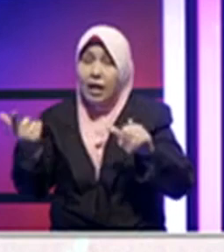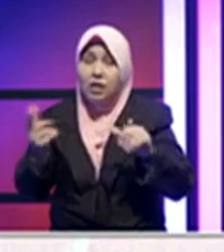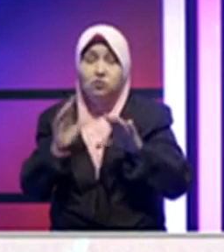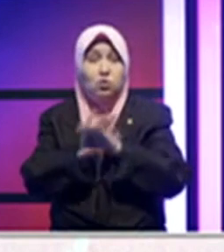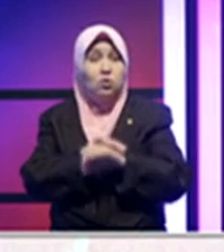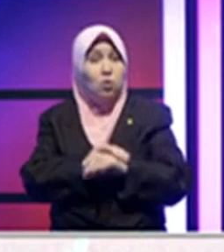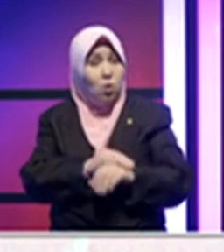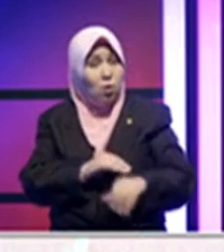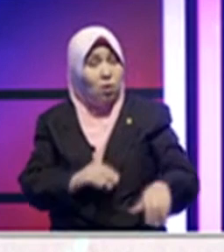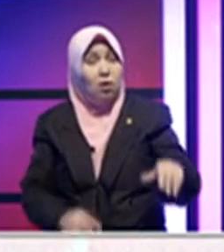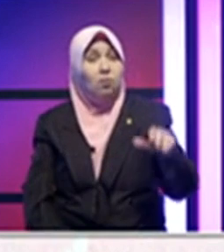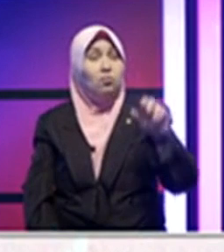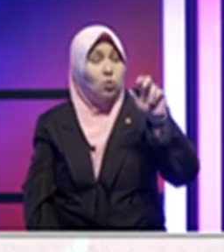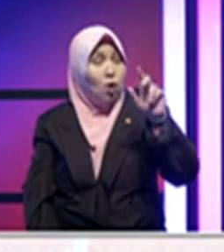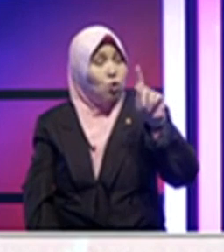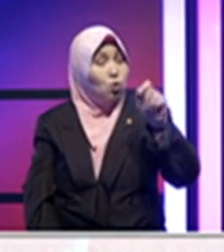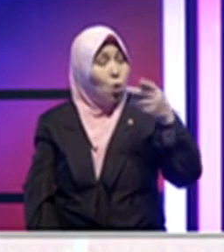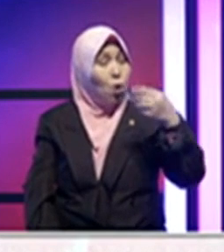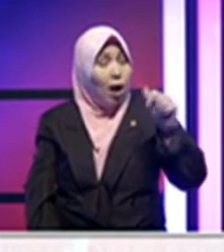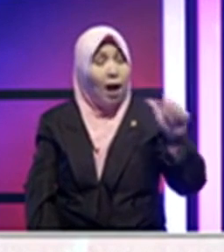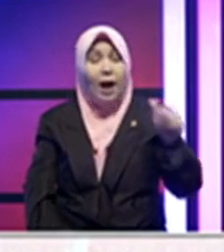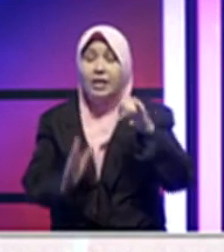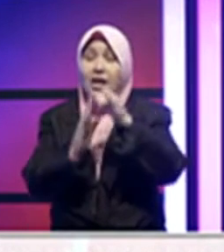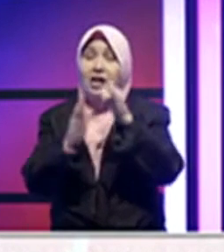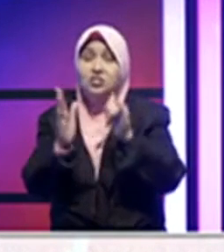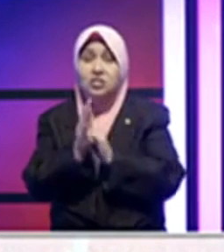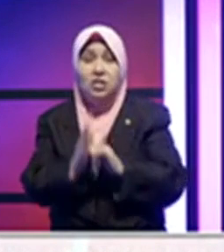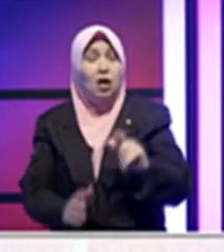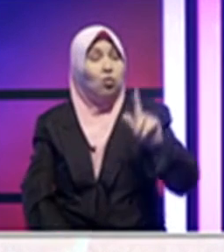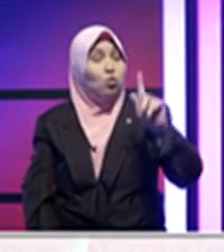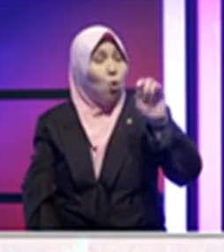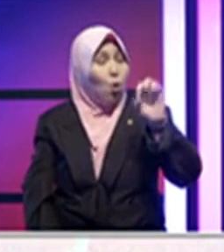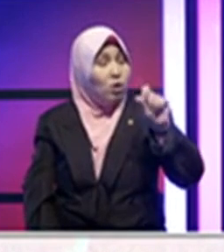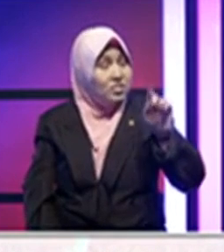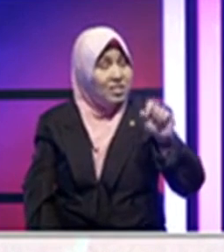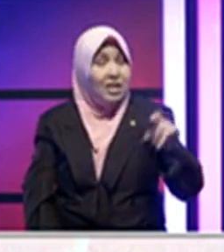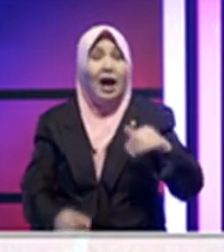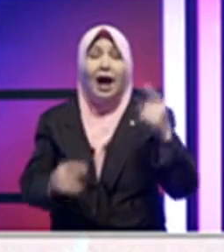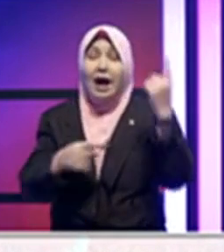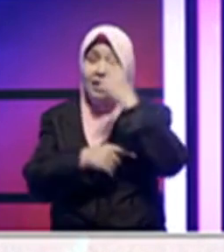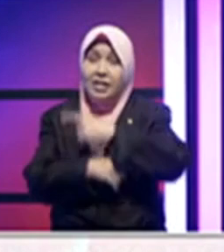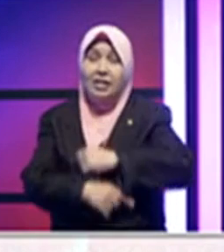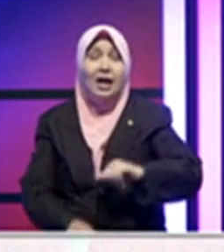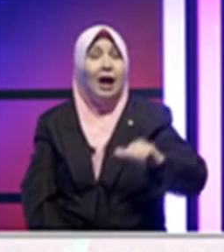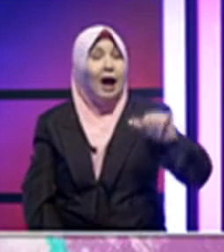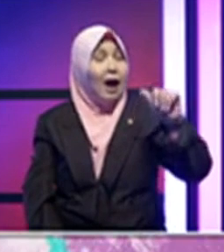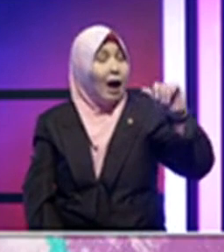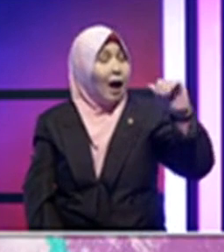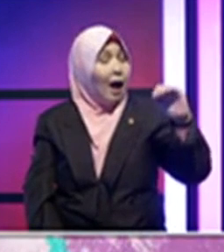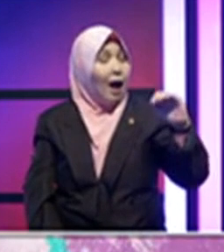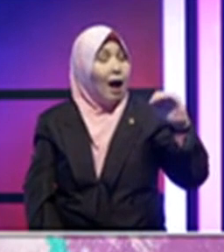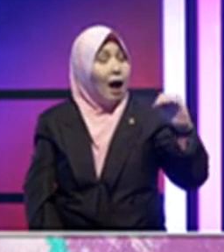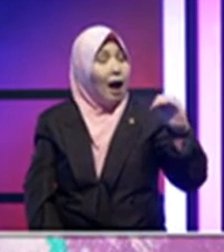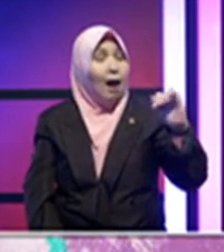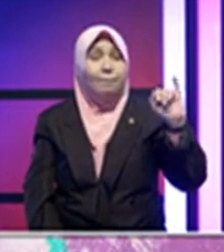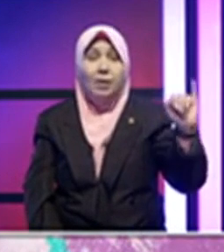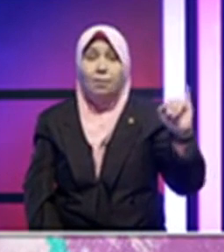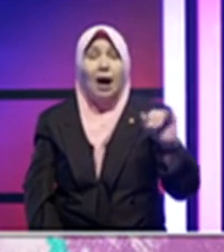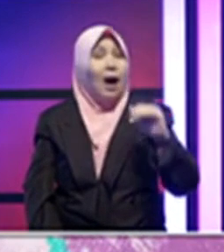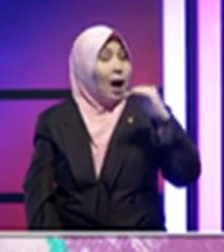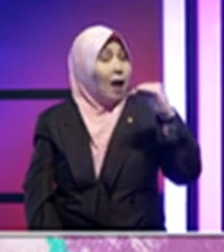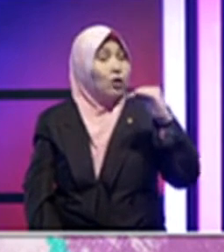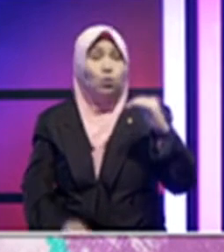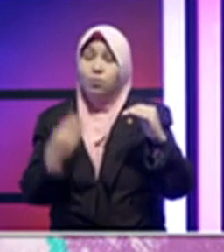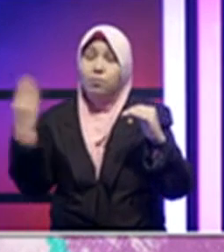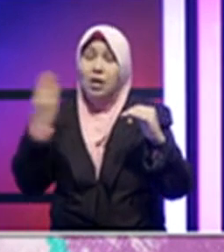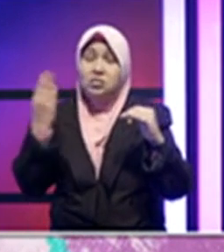Ra, Taha, Yasin, Tasin. Hari ini kita belajar Hamim. Jadi ha tu kita jangan panjangkan, mim